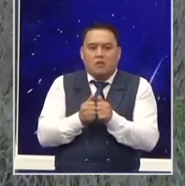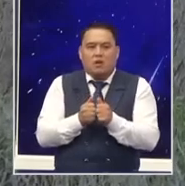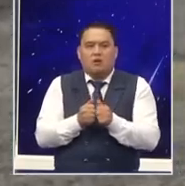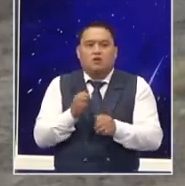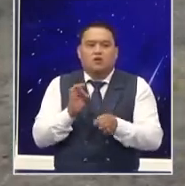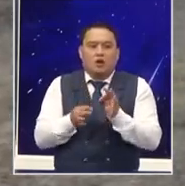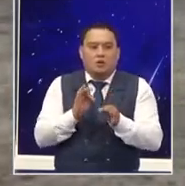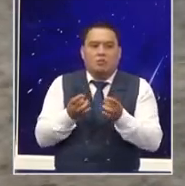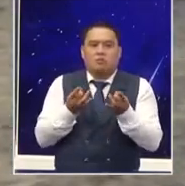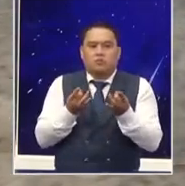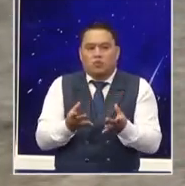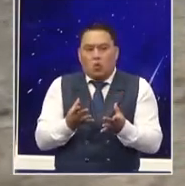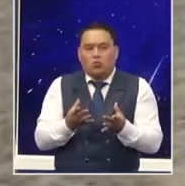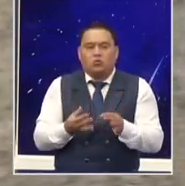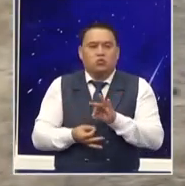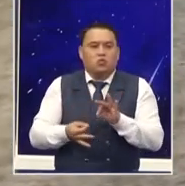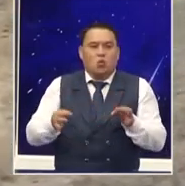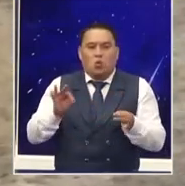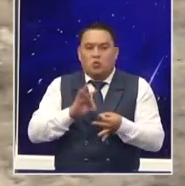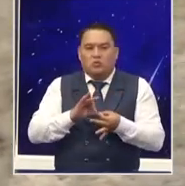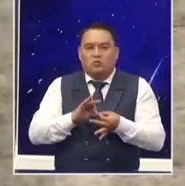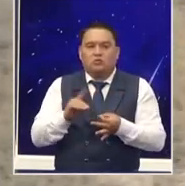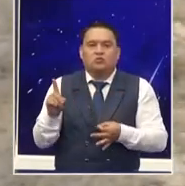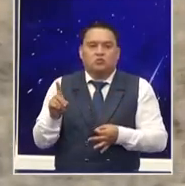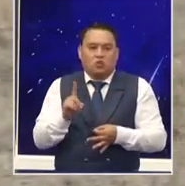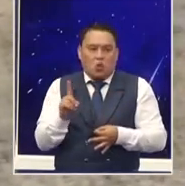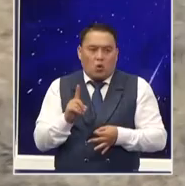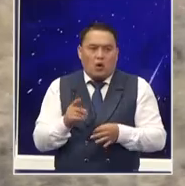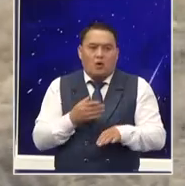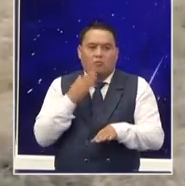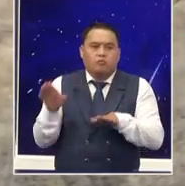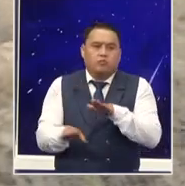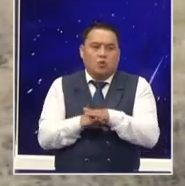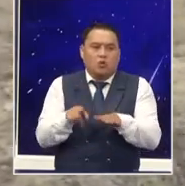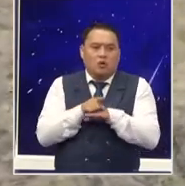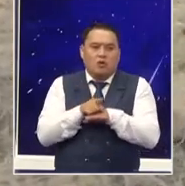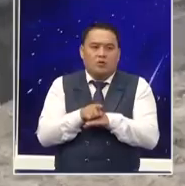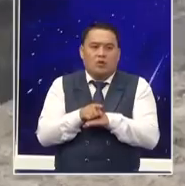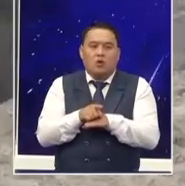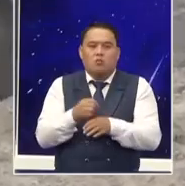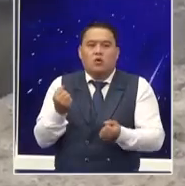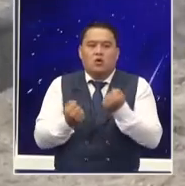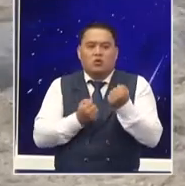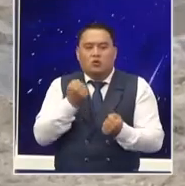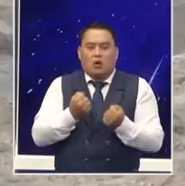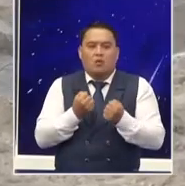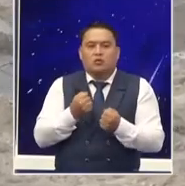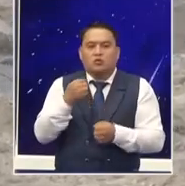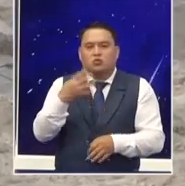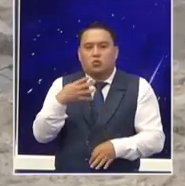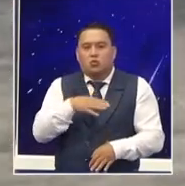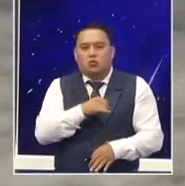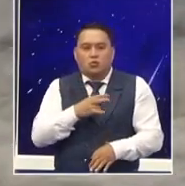Суть норматива простая, но отнюдь не легкая. Задача заключается в том, чтобы лечь под танк, пропуская над собой боевую машину весом более 40